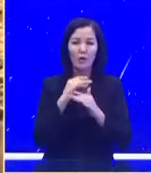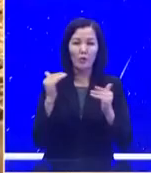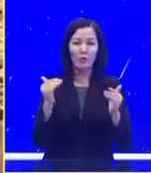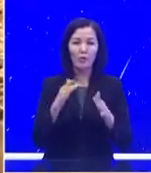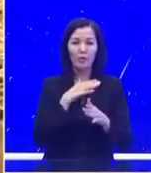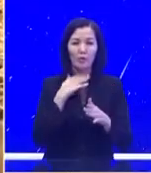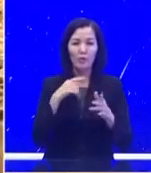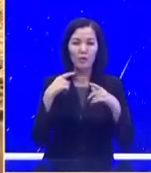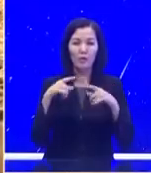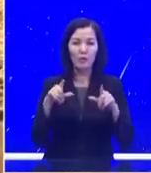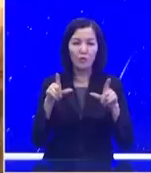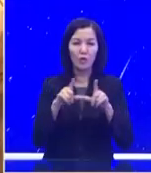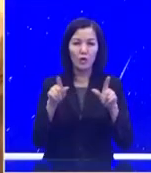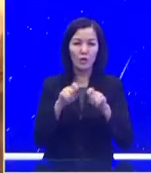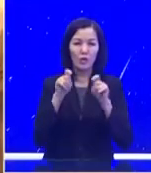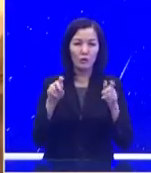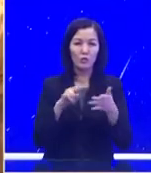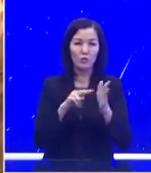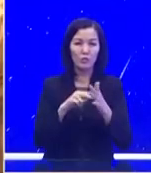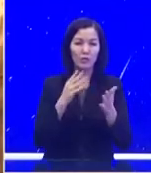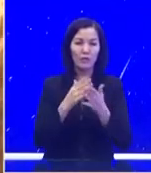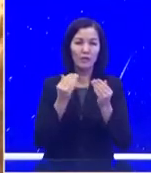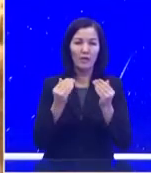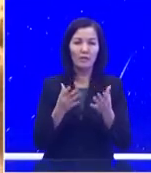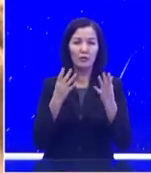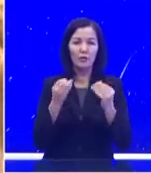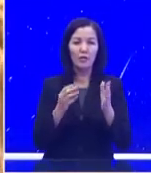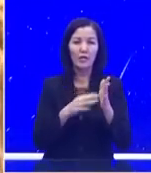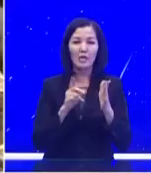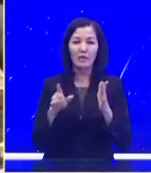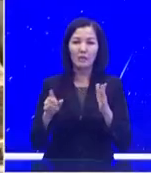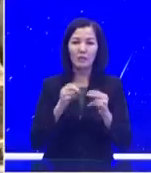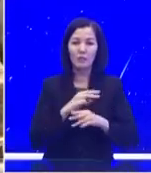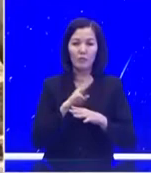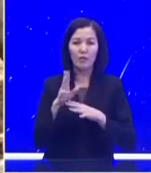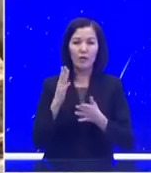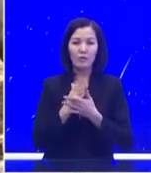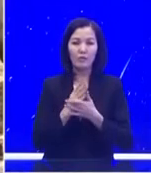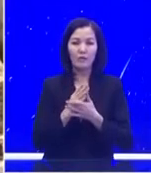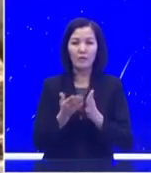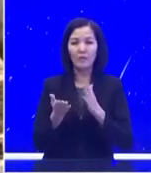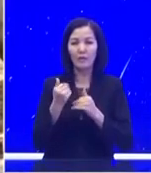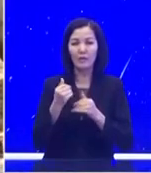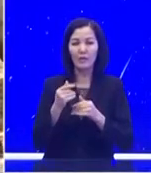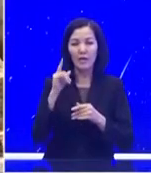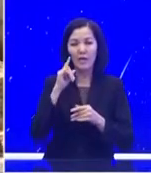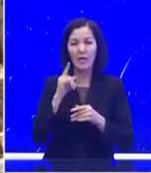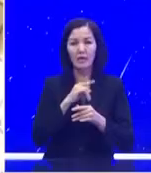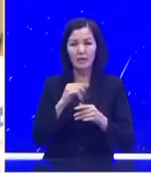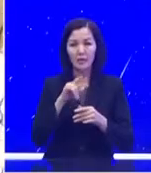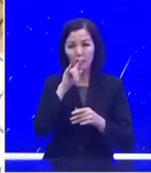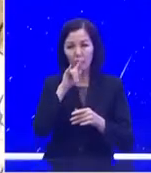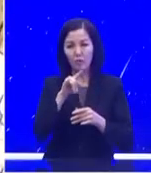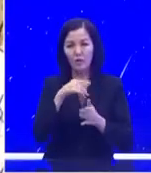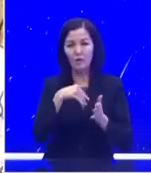ет түкенін ашуды жоспарлап отыр. Қазіргі таңда ол 8 адамды тұрақты жұмыспен қамтамасыз етеді. Былтыр Қазақтың ақбас бұқаларын